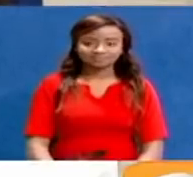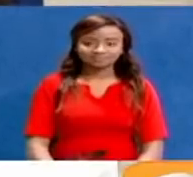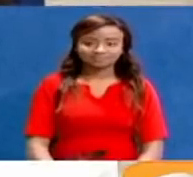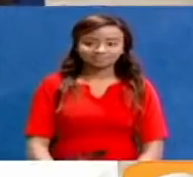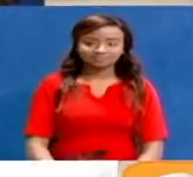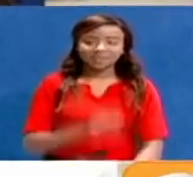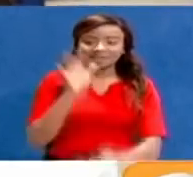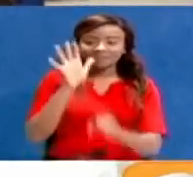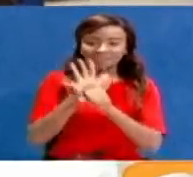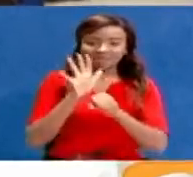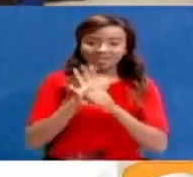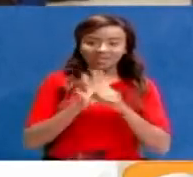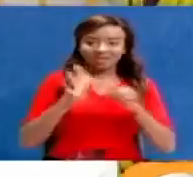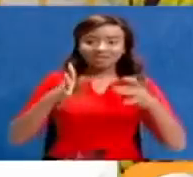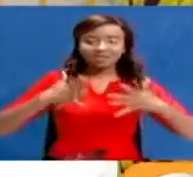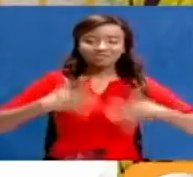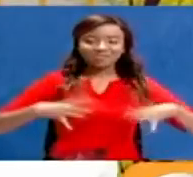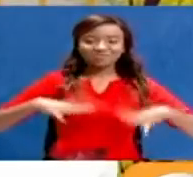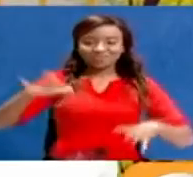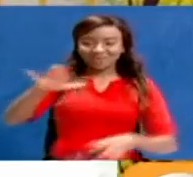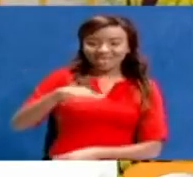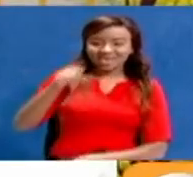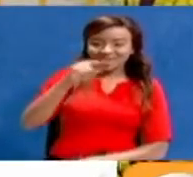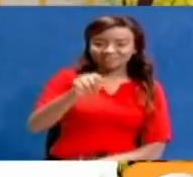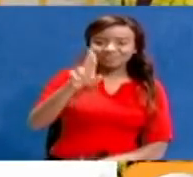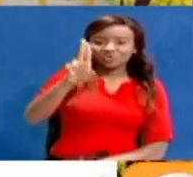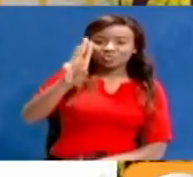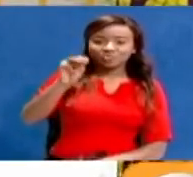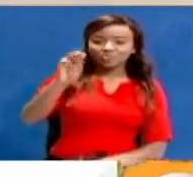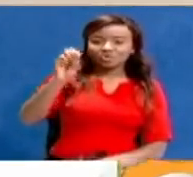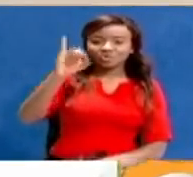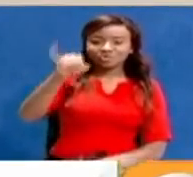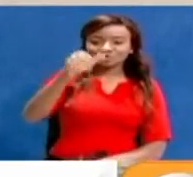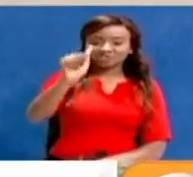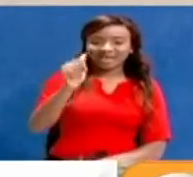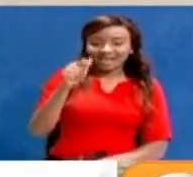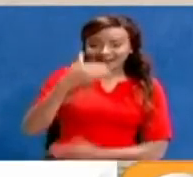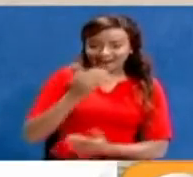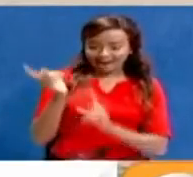Mamia ya wenyeji wa mtaa wa Umoja wakifika katika kituo cha afya eneo hili.